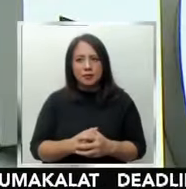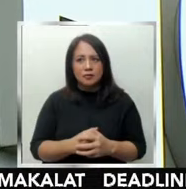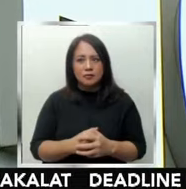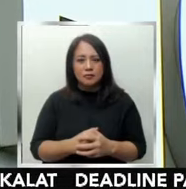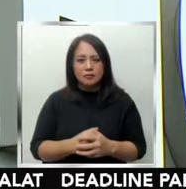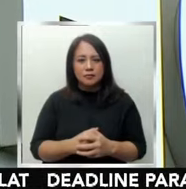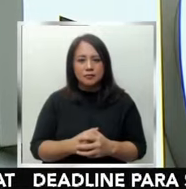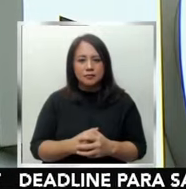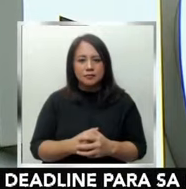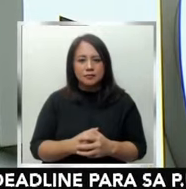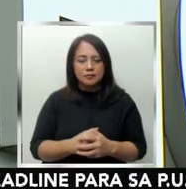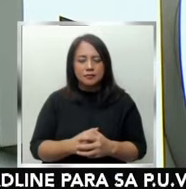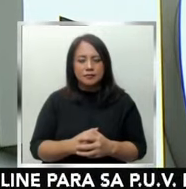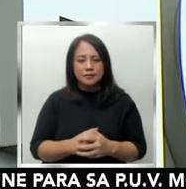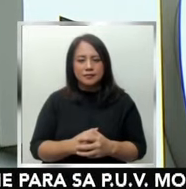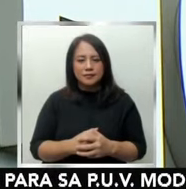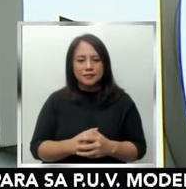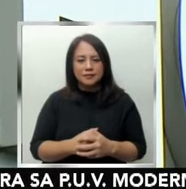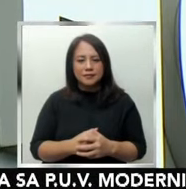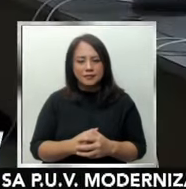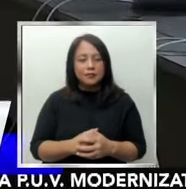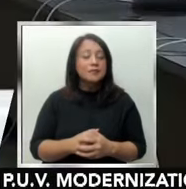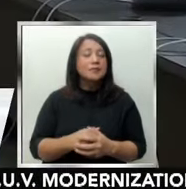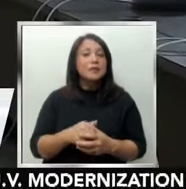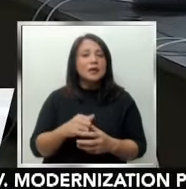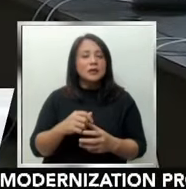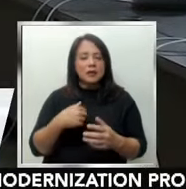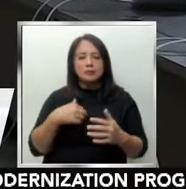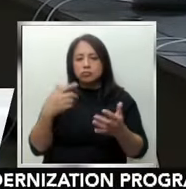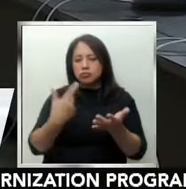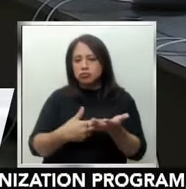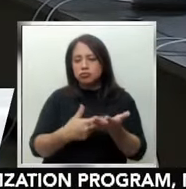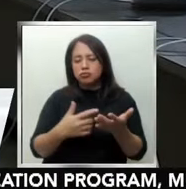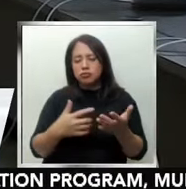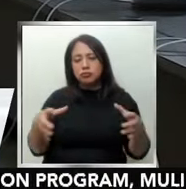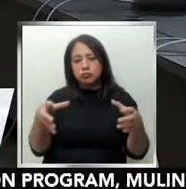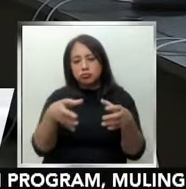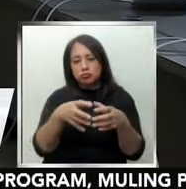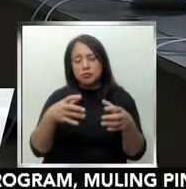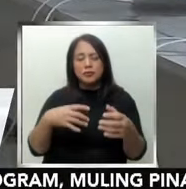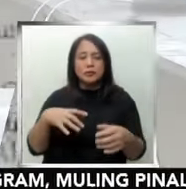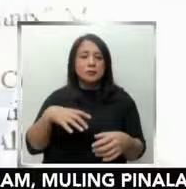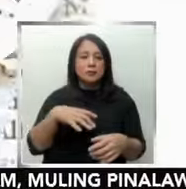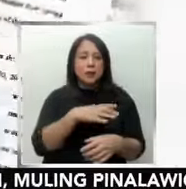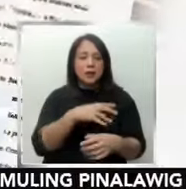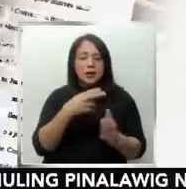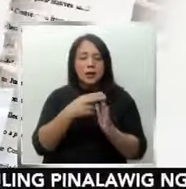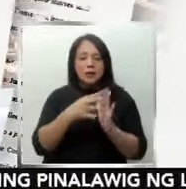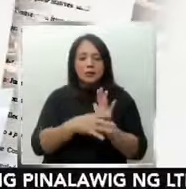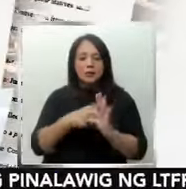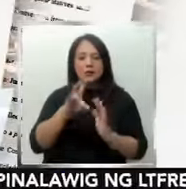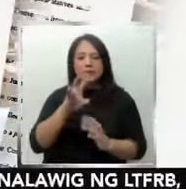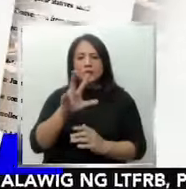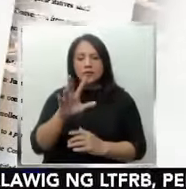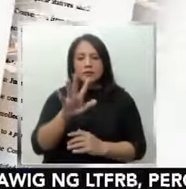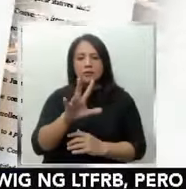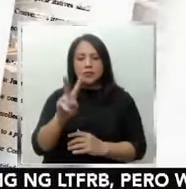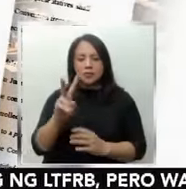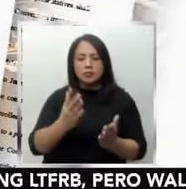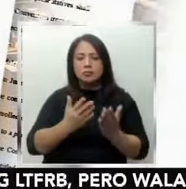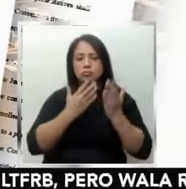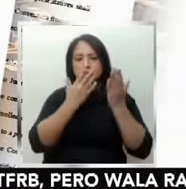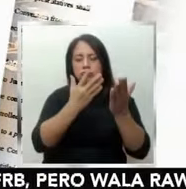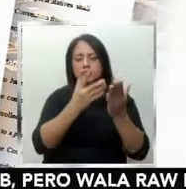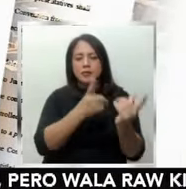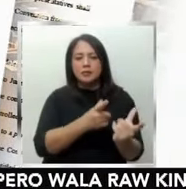Perez tinalakay na sa plenaryo ng camara ang House Bill 7352 ang Paano kalang magpapatupad sa